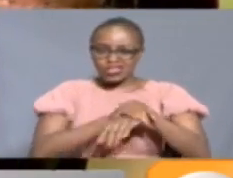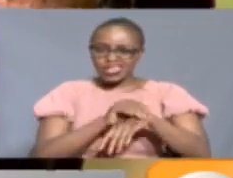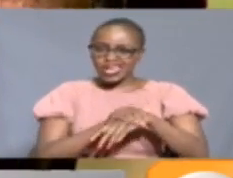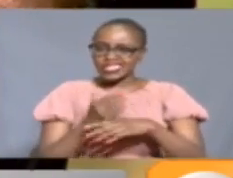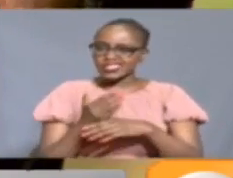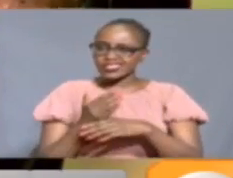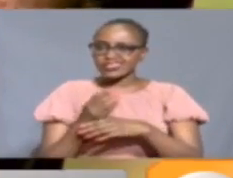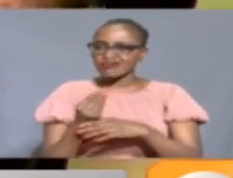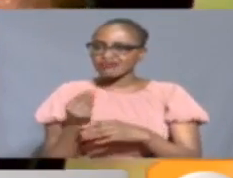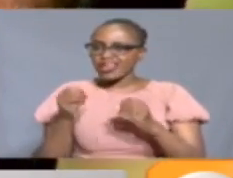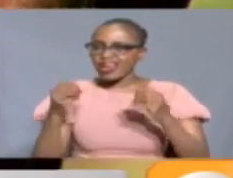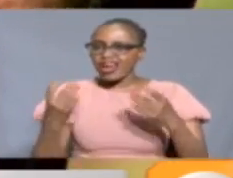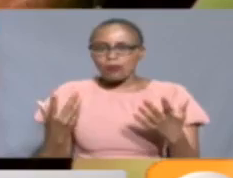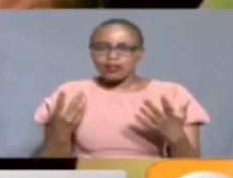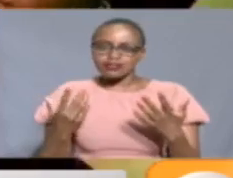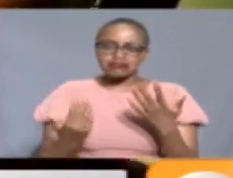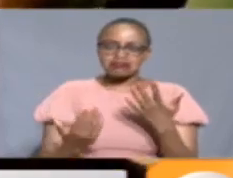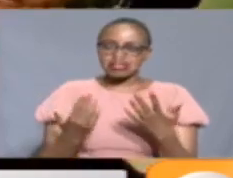ya shilingi